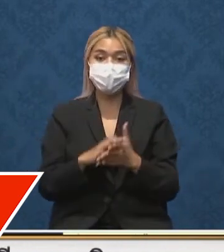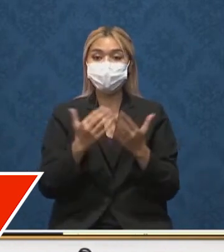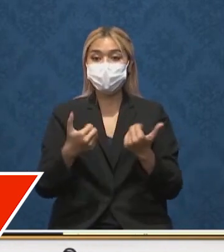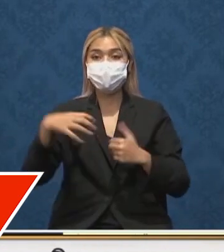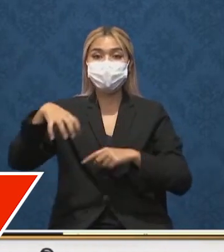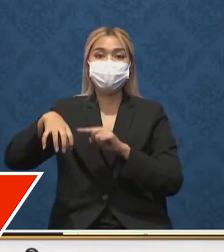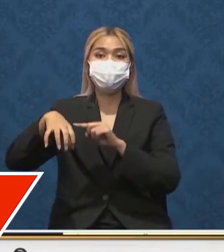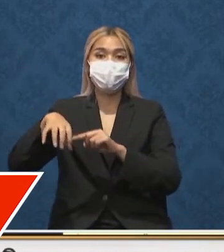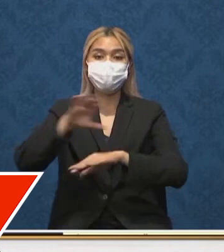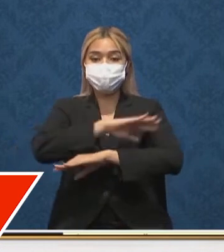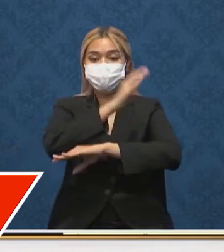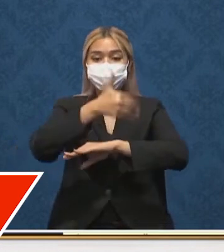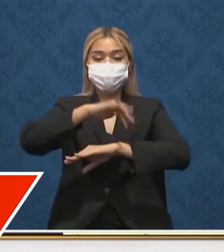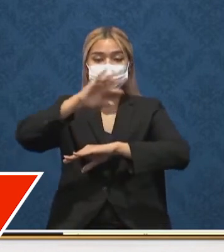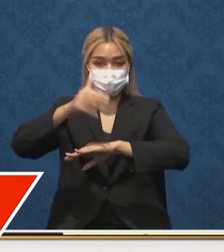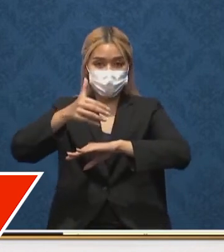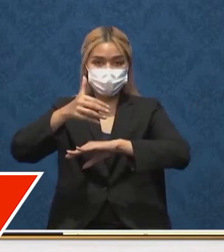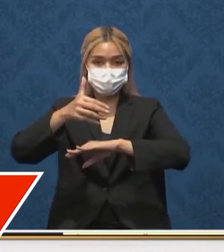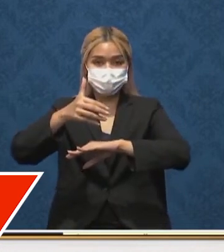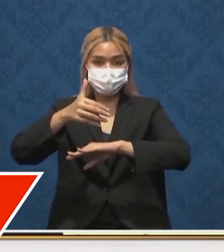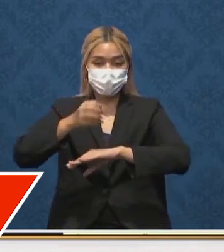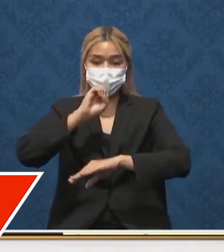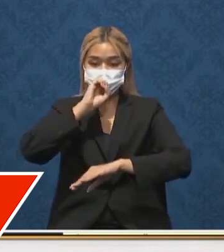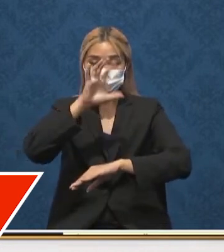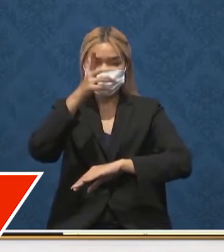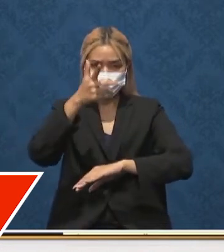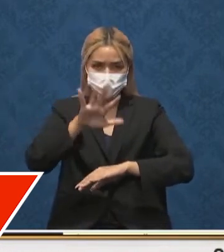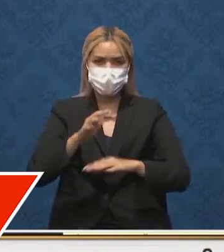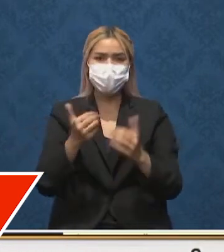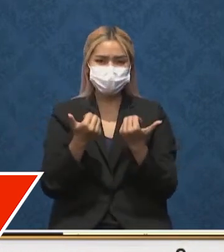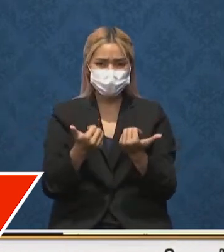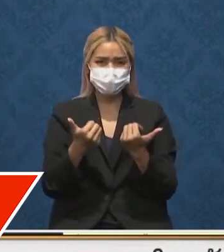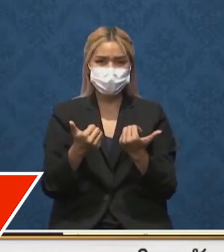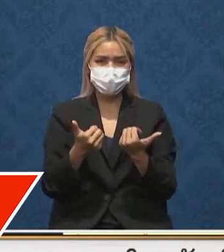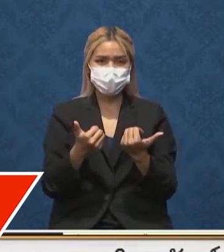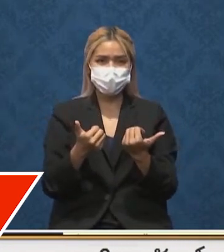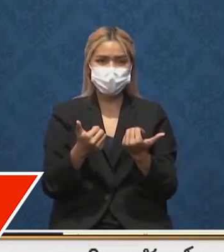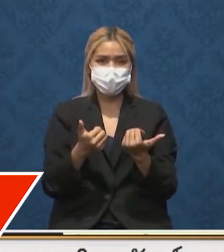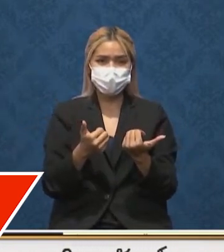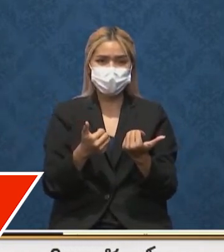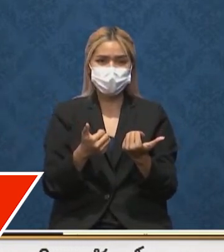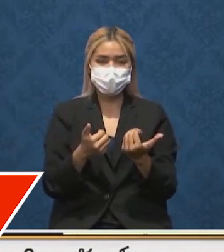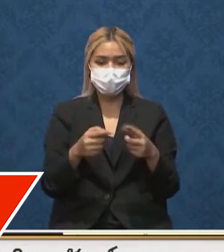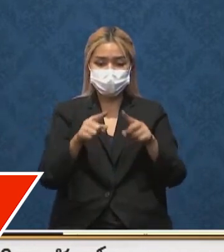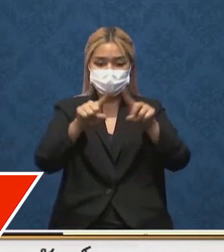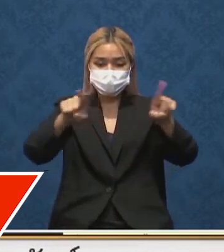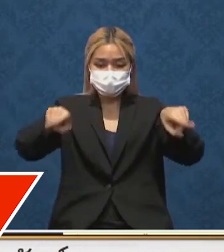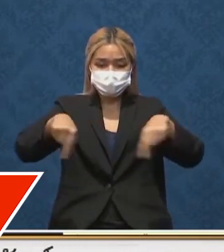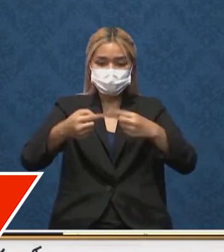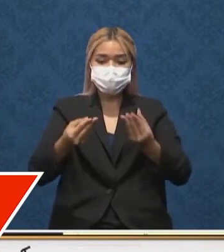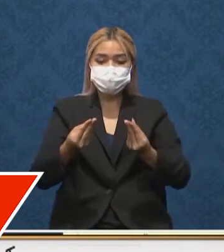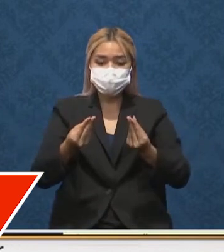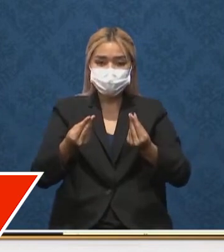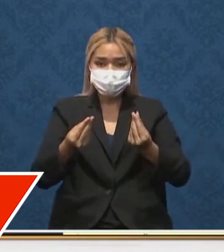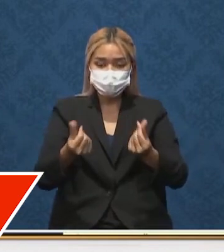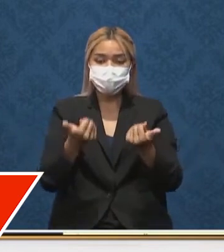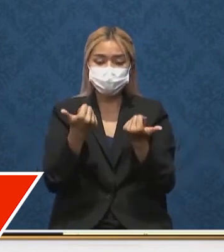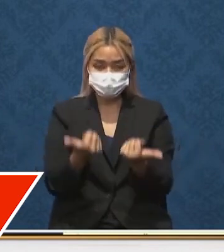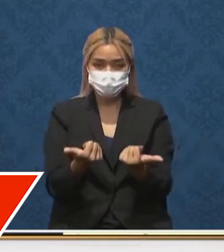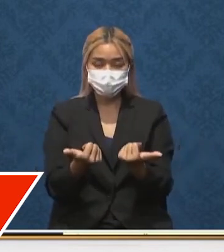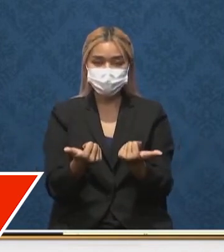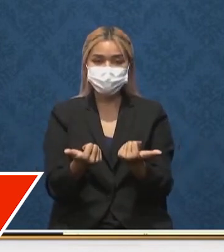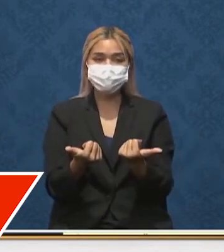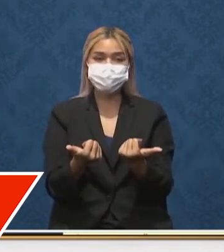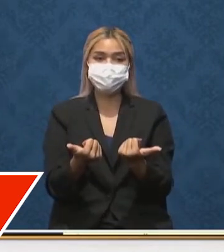อุทยานบอกและสพิพากษาว่าสสนดหรือสค 1ที่นำมาใช้ในการออกเอกสารสิทธ